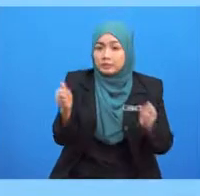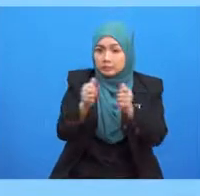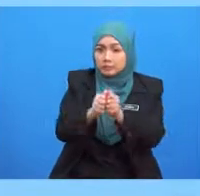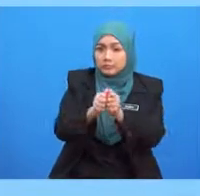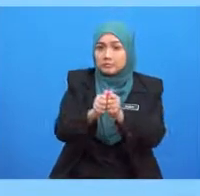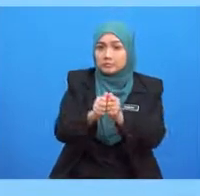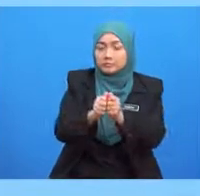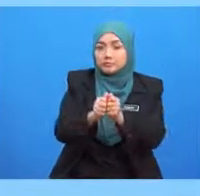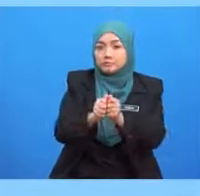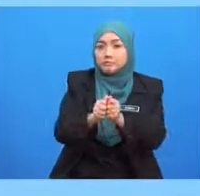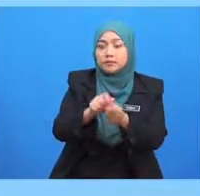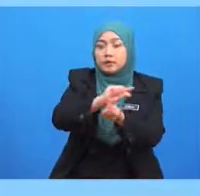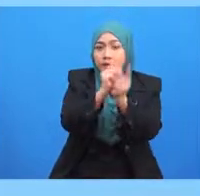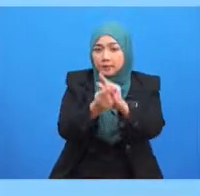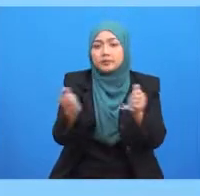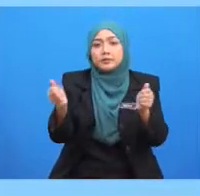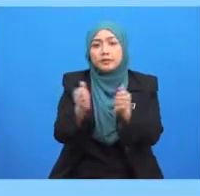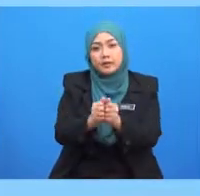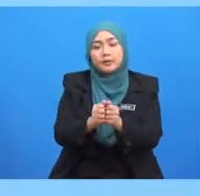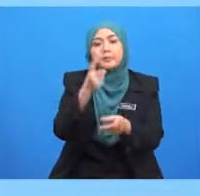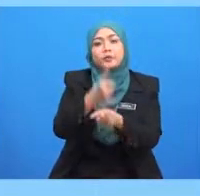kedalam rumus tersebut